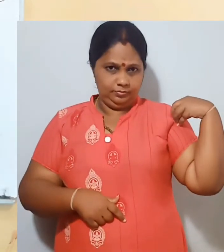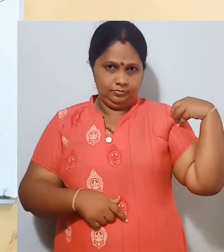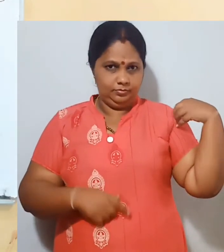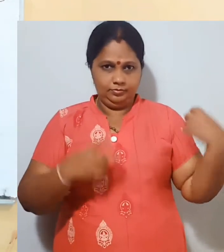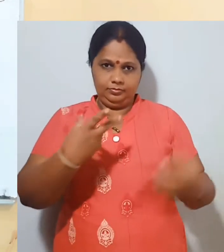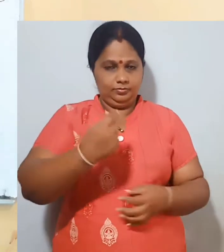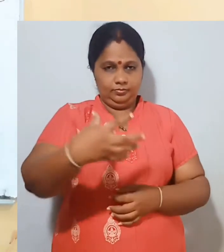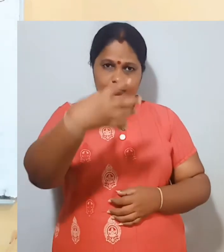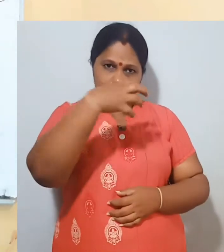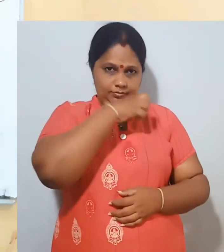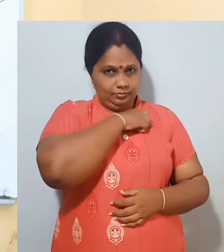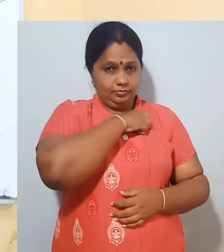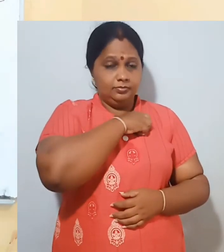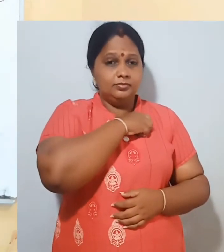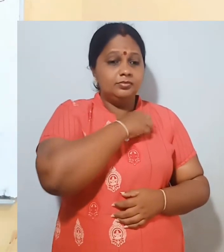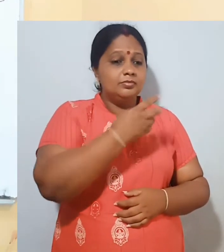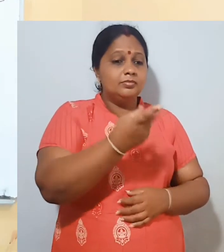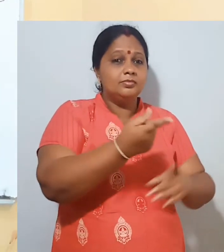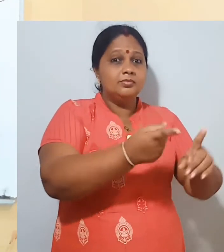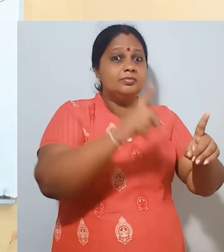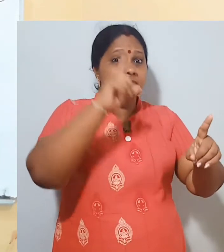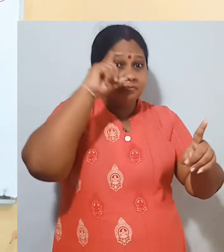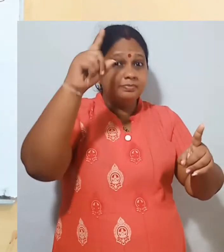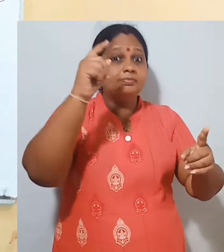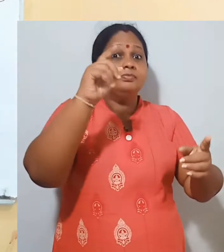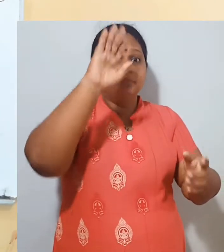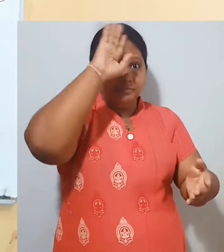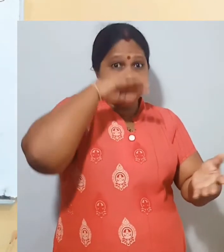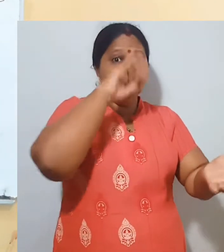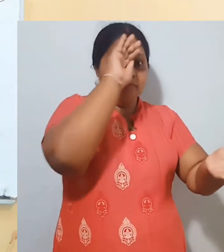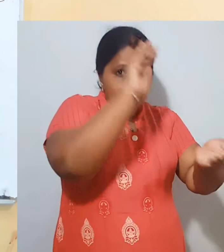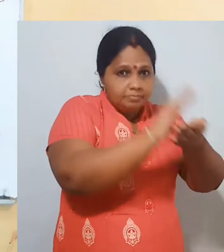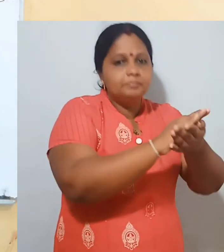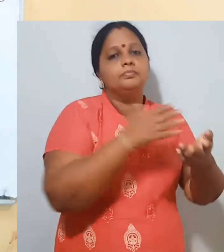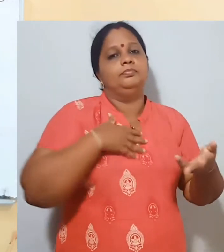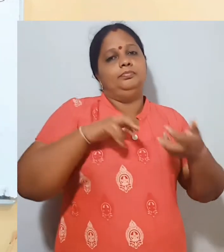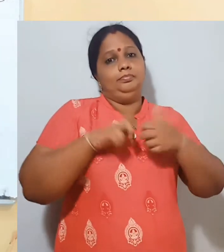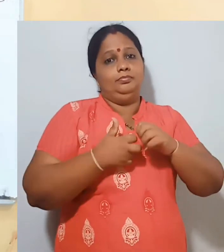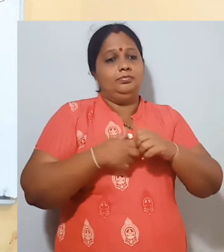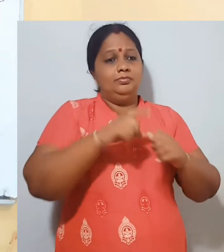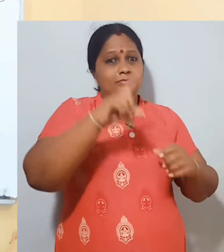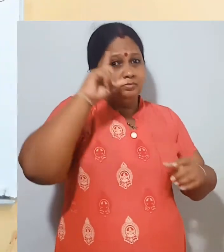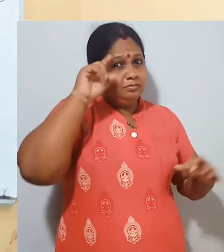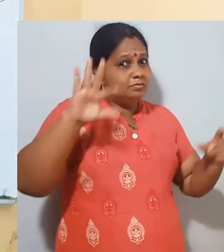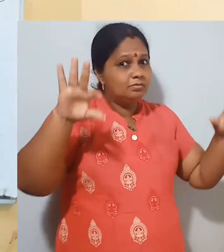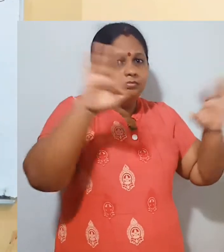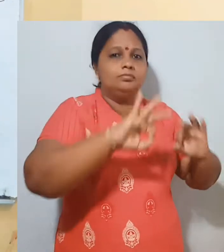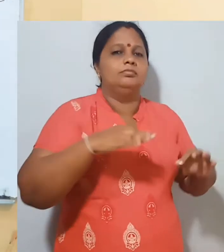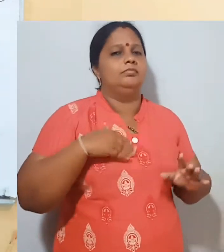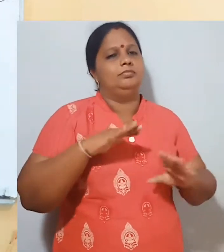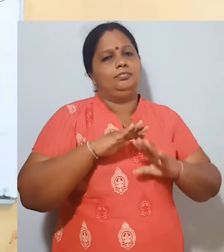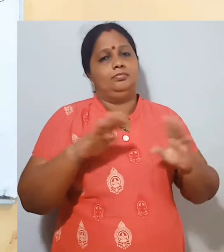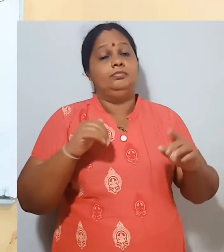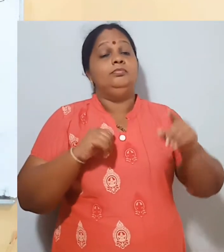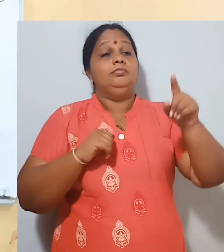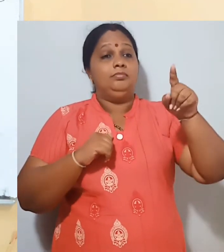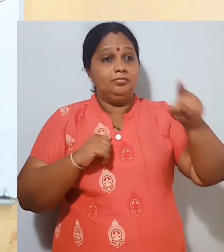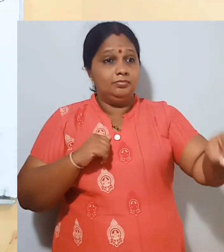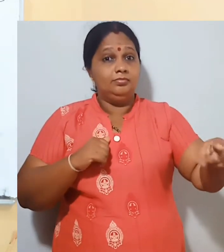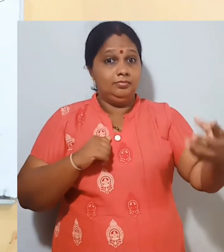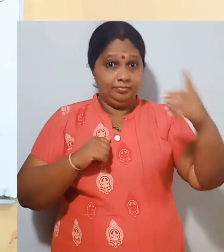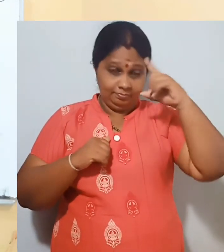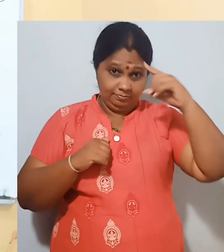தான் நம்மளுக்கு பிரச்சனை. ஆனா அந்த நாய்க்கு விசர் வருத்தம் இருக்கா இல்லையான்னு நம்மளுக்கு தெரியாது. அந்த நாய்க்கு விசர் வருத்தம் இருந்தால் நம்மளுக்கு கடிச்சத்துல